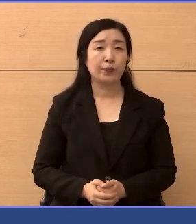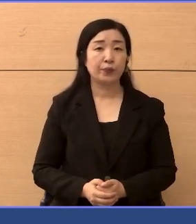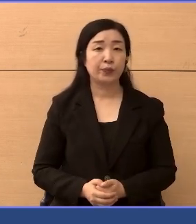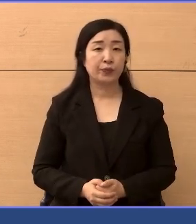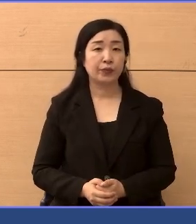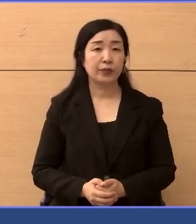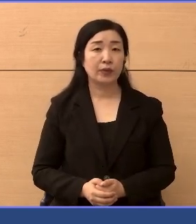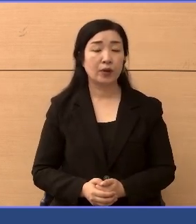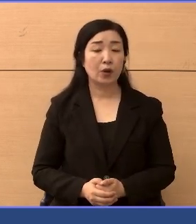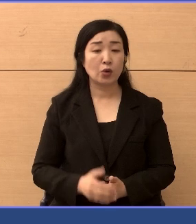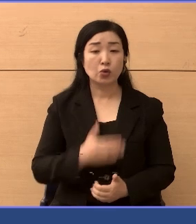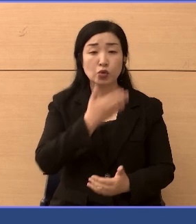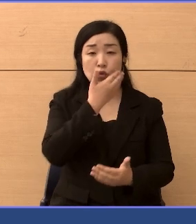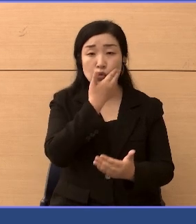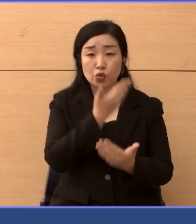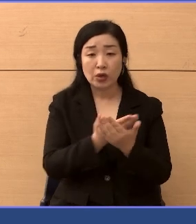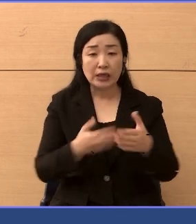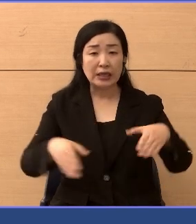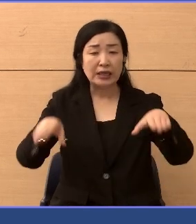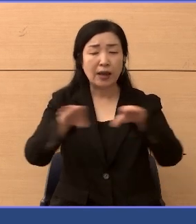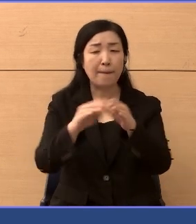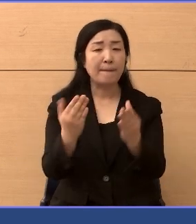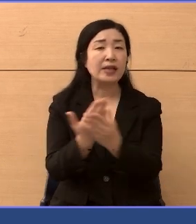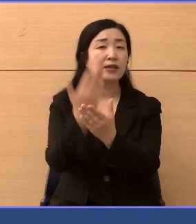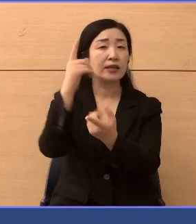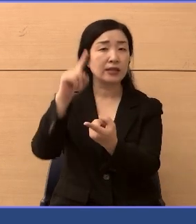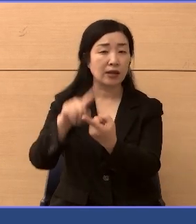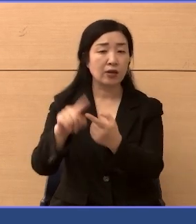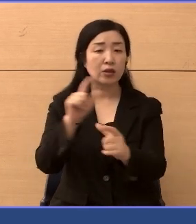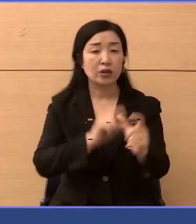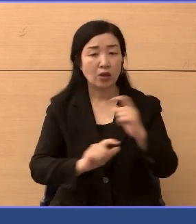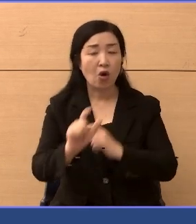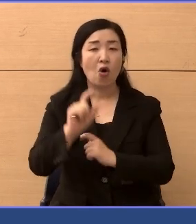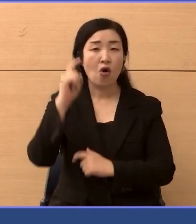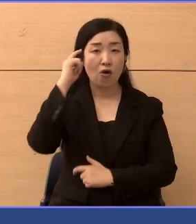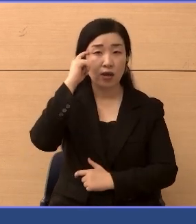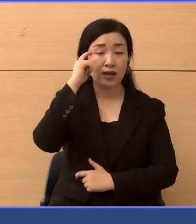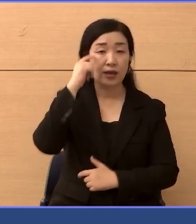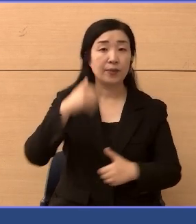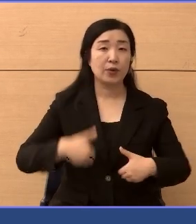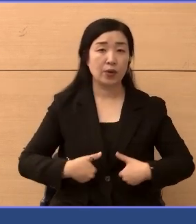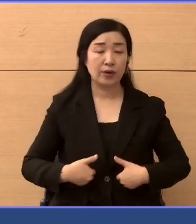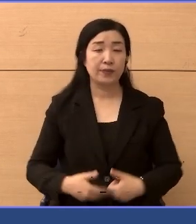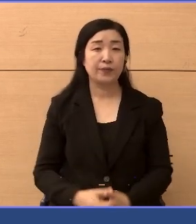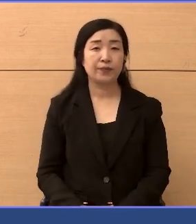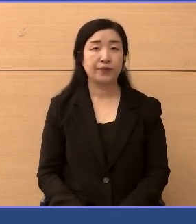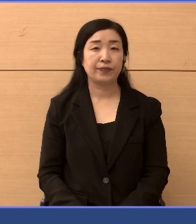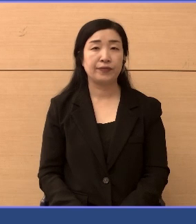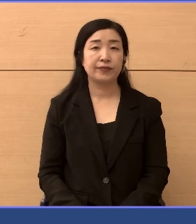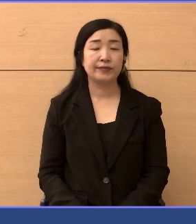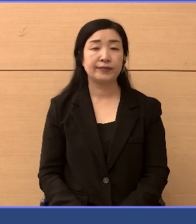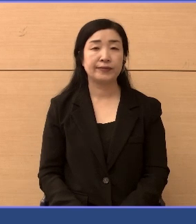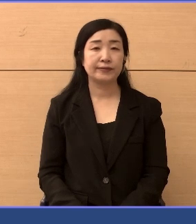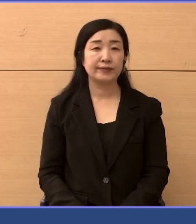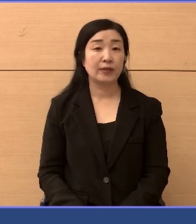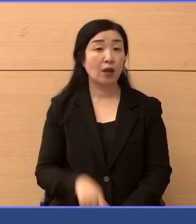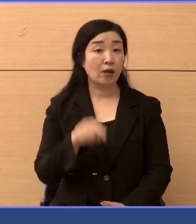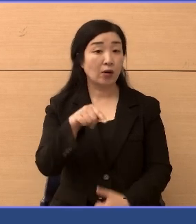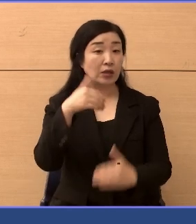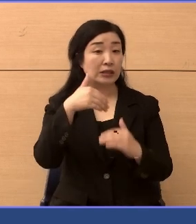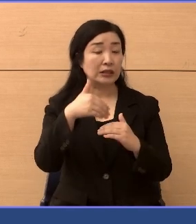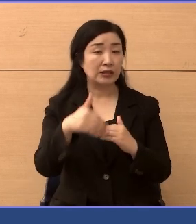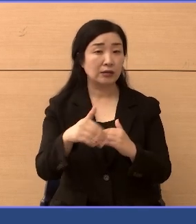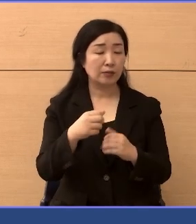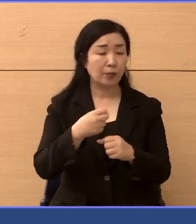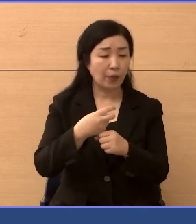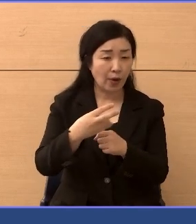이런 providers of 중요한 a 기간에 이런 developmental 발전 이력에 대해서도 history. 좀 더 많이 제공할 수 있습니다. Now, in this period of time 자, 이런 when the 시기